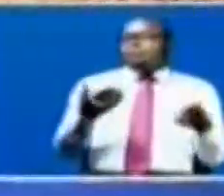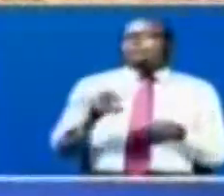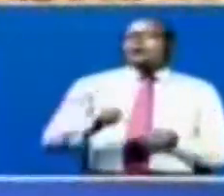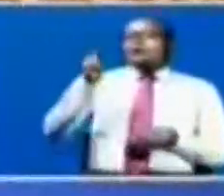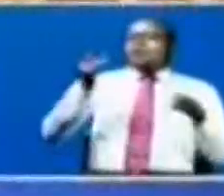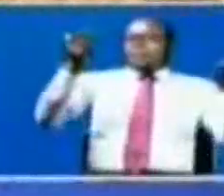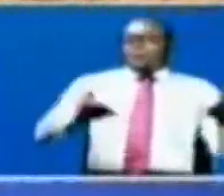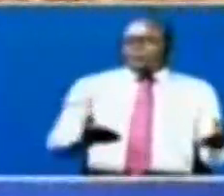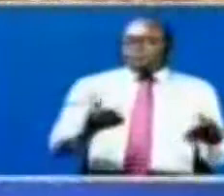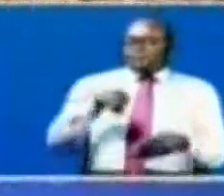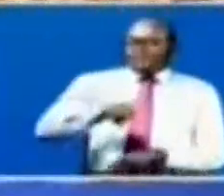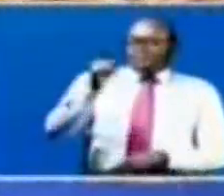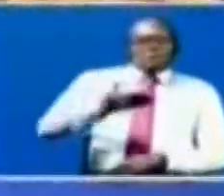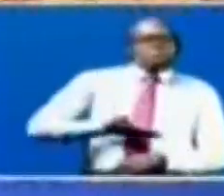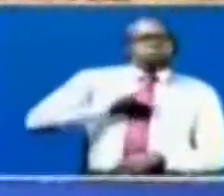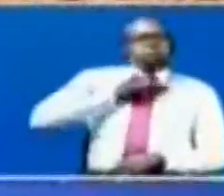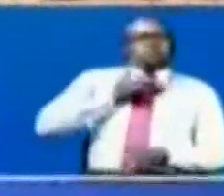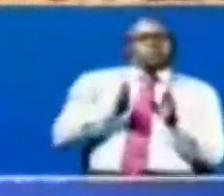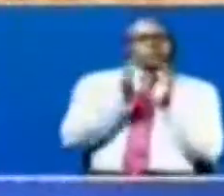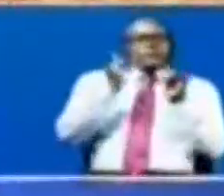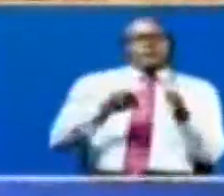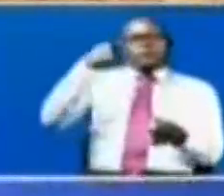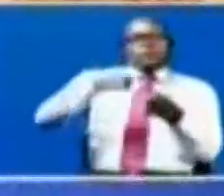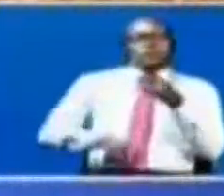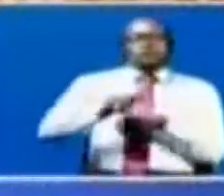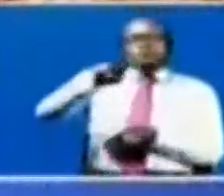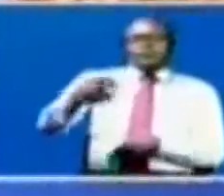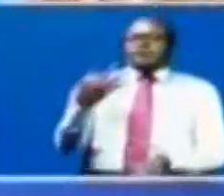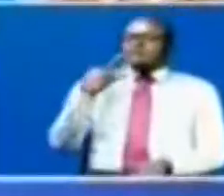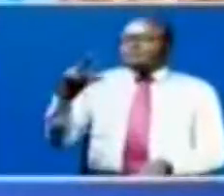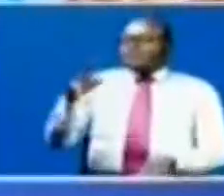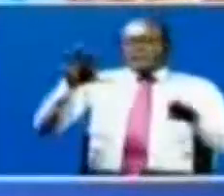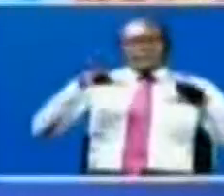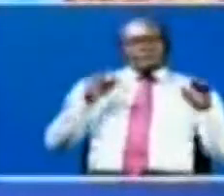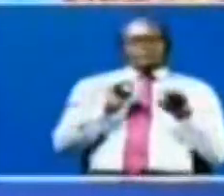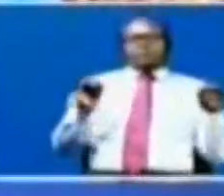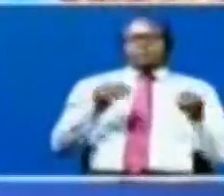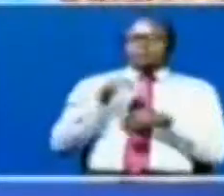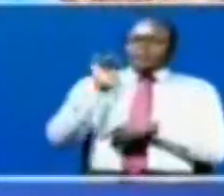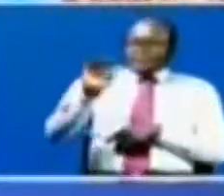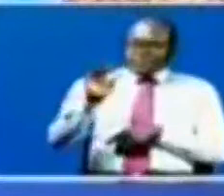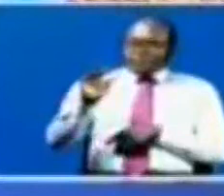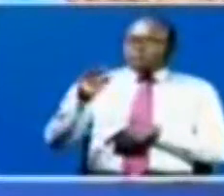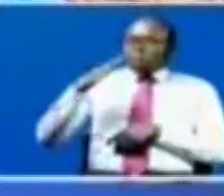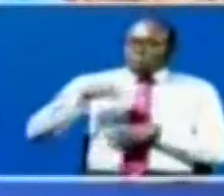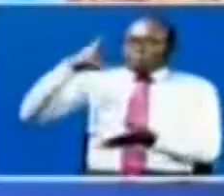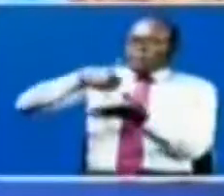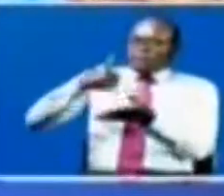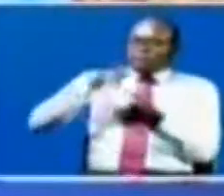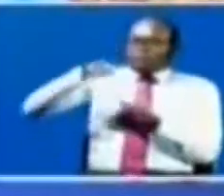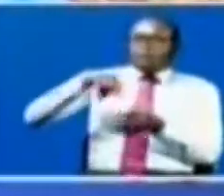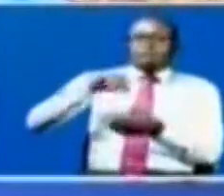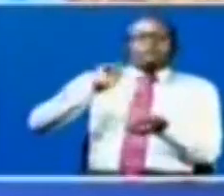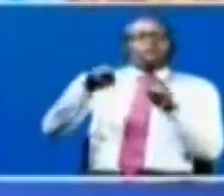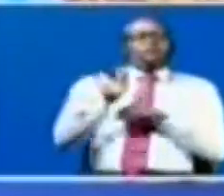Rift wameonekana kugadhabishwa na bei mpya ya mahindi. Sasa wanataka wadau wanaohusika kutathmini bei